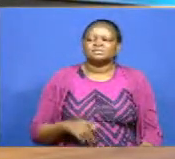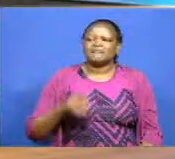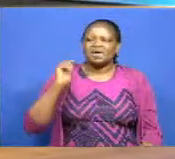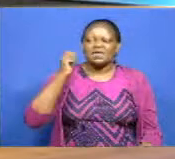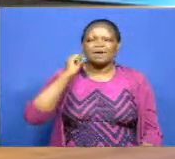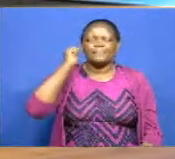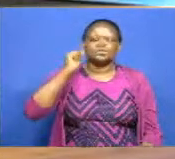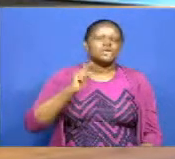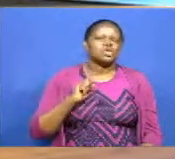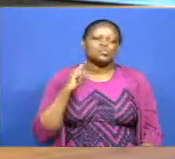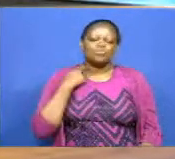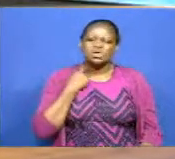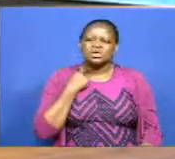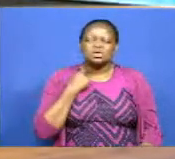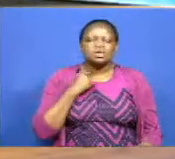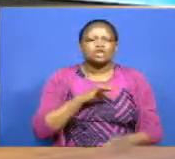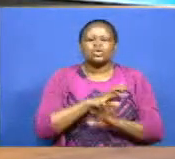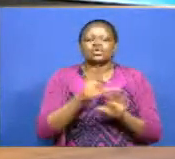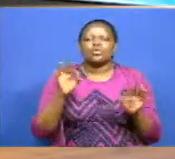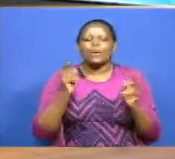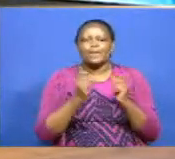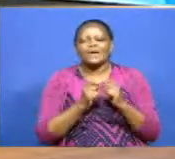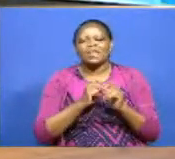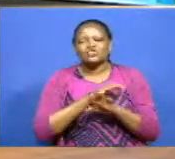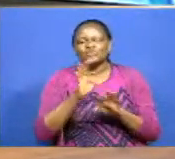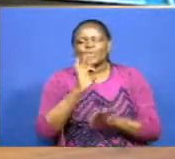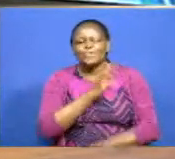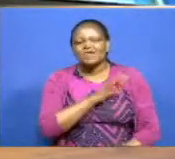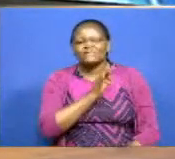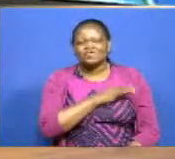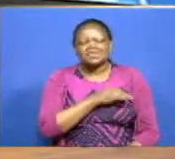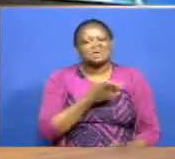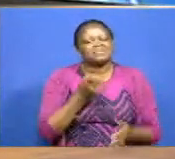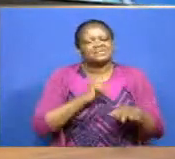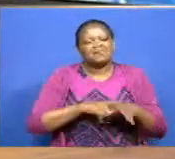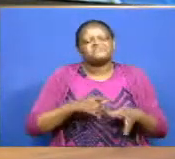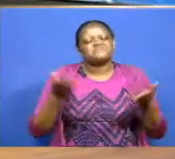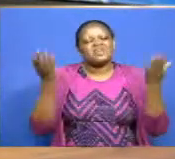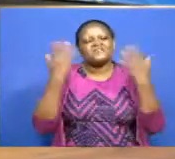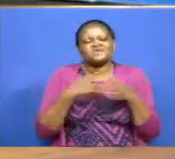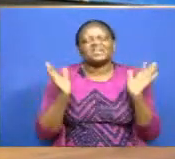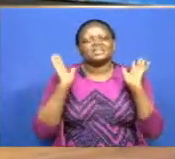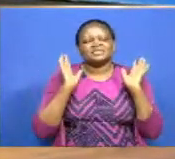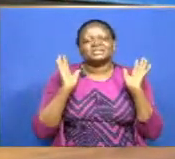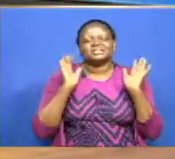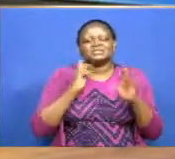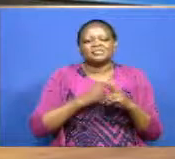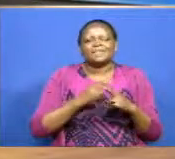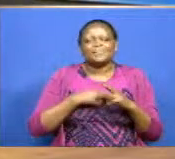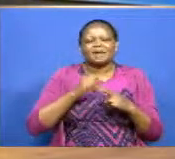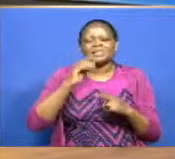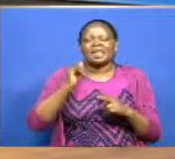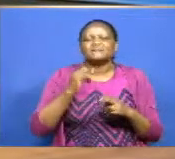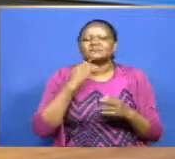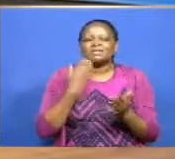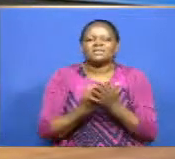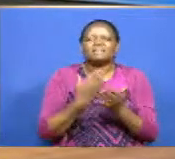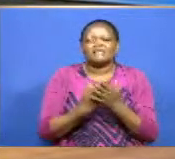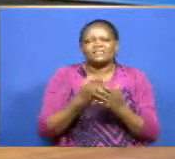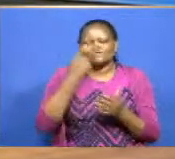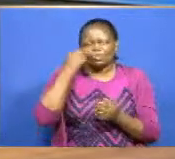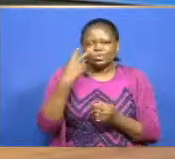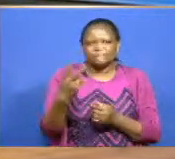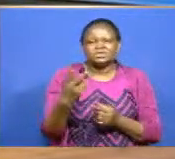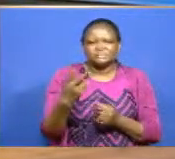Kufikia hapo mtazamaji sina budi naambiwa nifunganye virago, wakati wangu umekwisha. Naitwa Gladys Mungai, nasema asante sana kwa kutazama